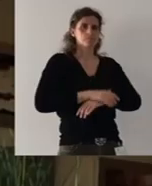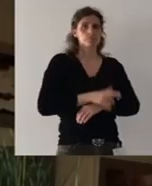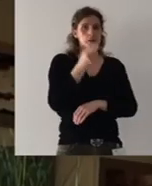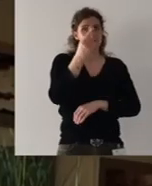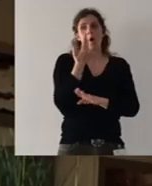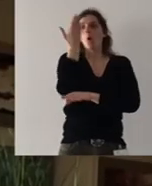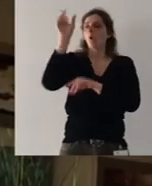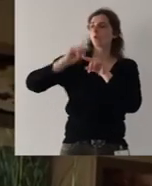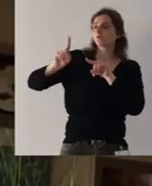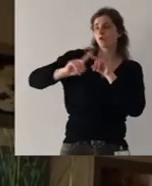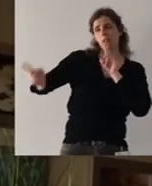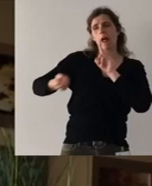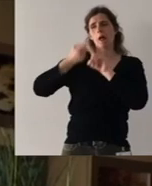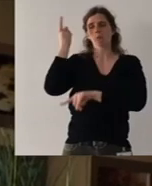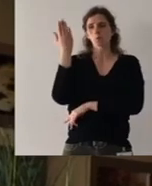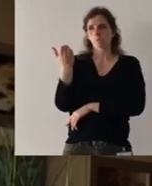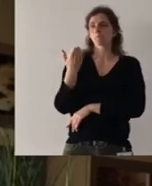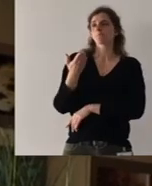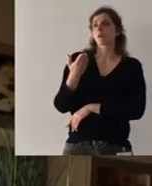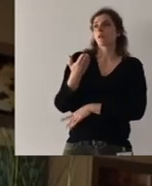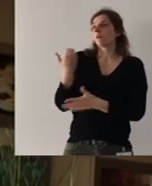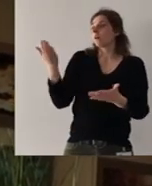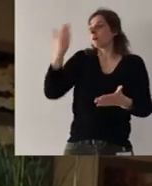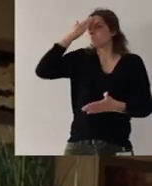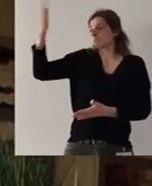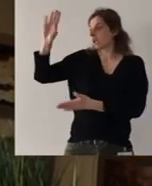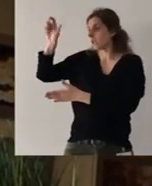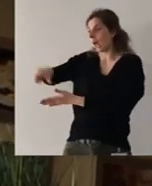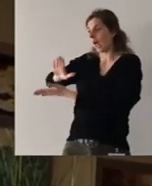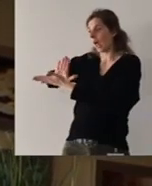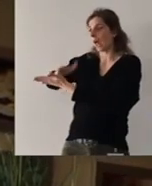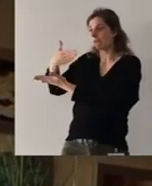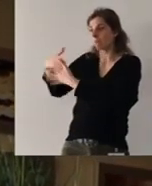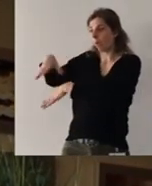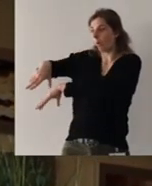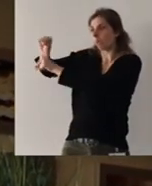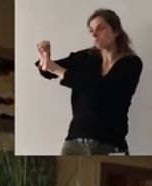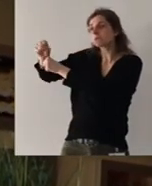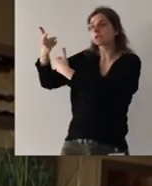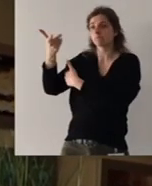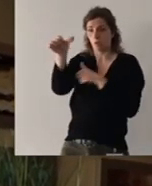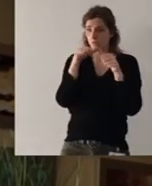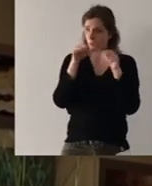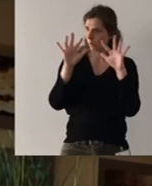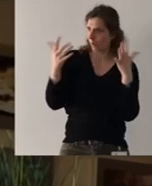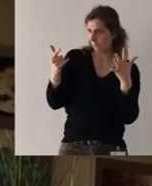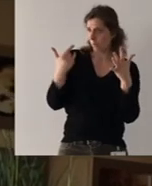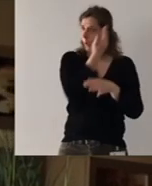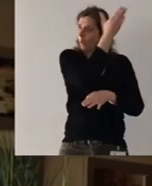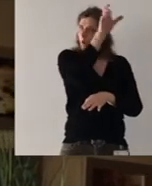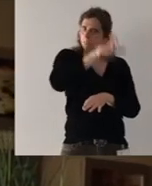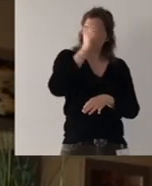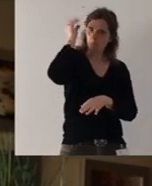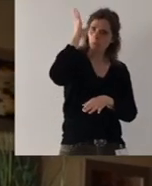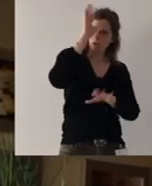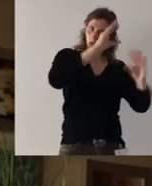Alors, autre point très important, quand votre interprète est occupé, comment vous faites